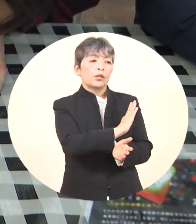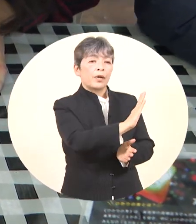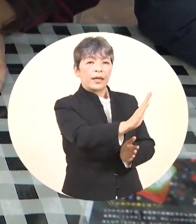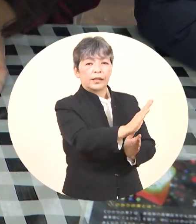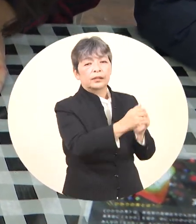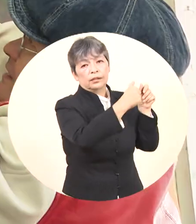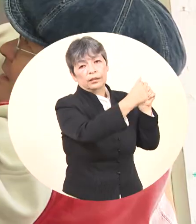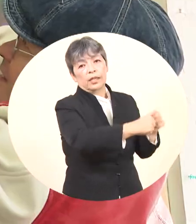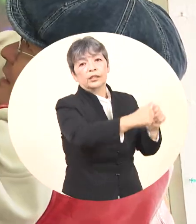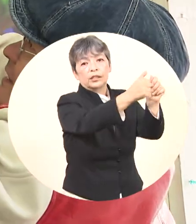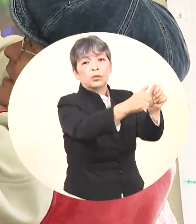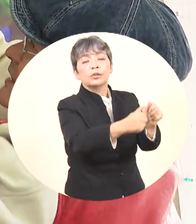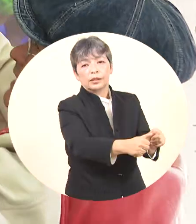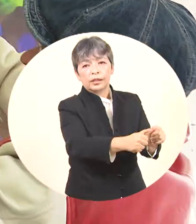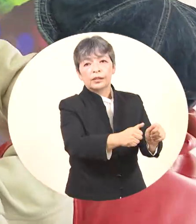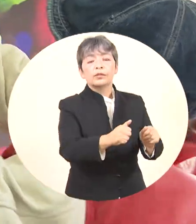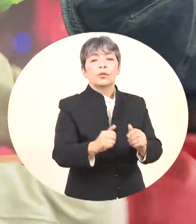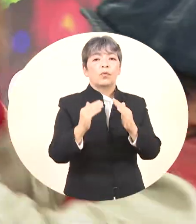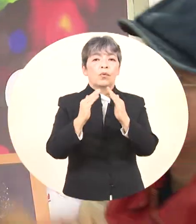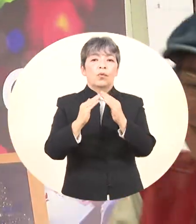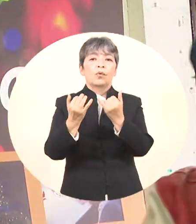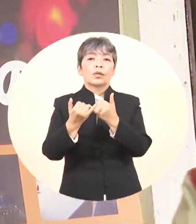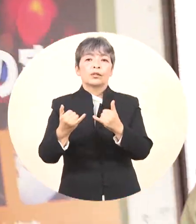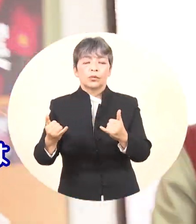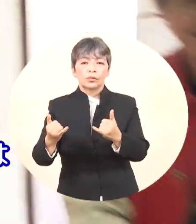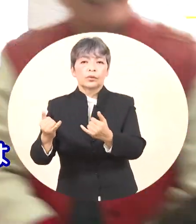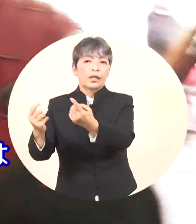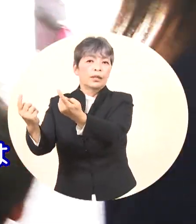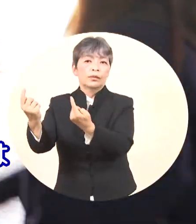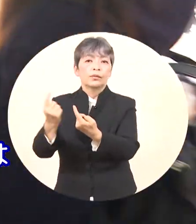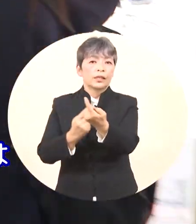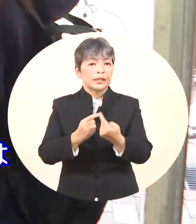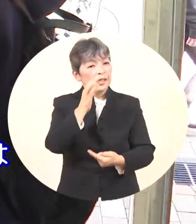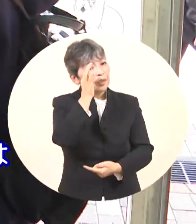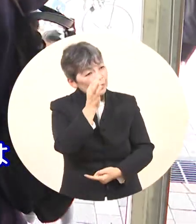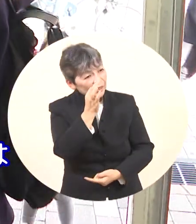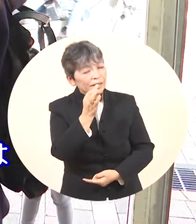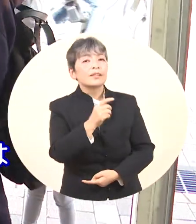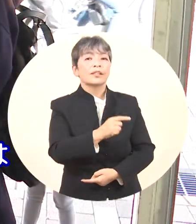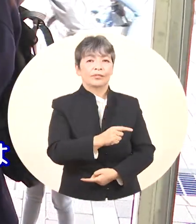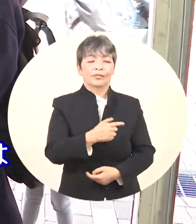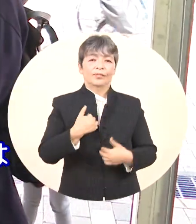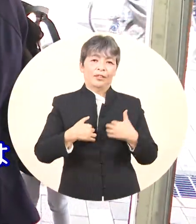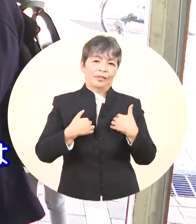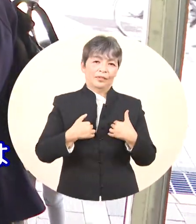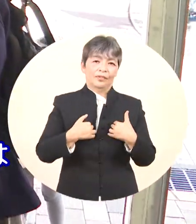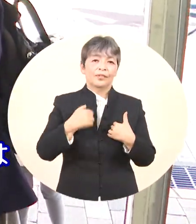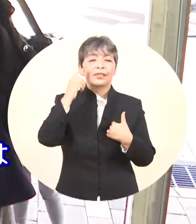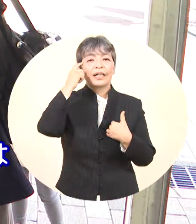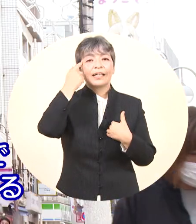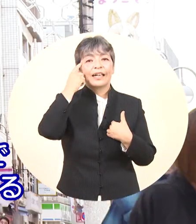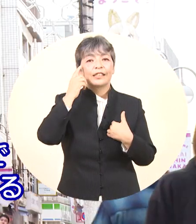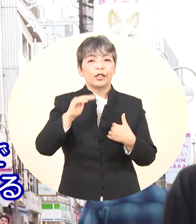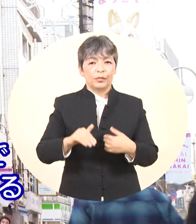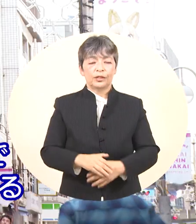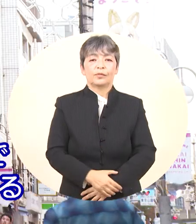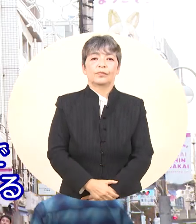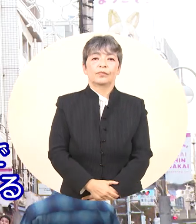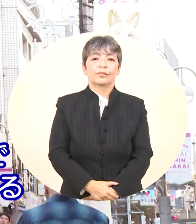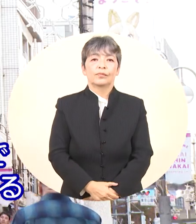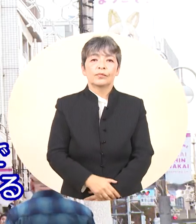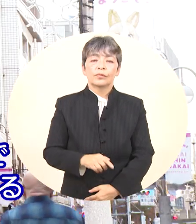することによって家族がですね、商店街に寄ってきていただけるんじゃないかというようなことも考えています。